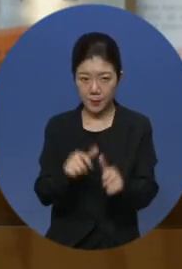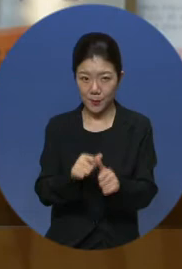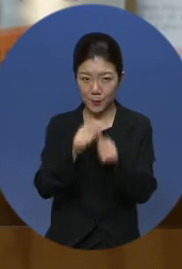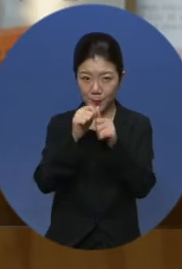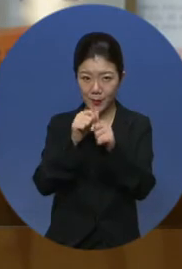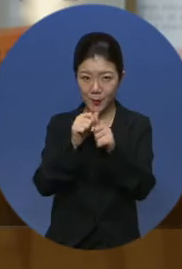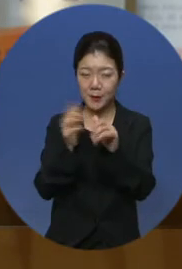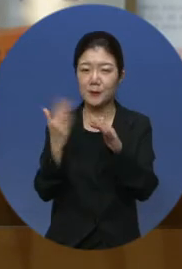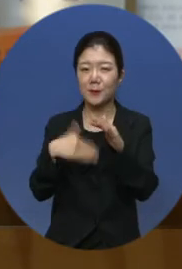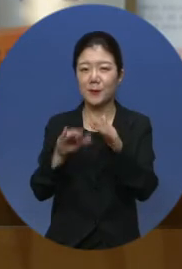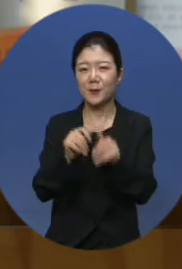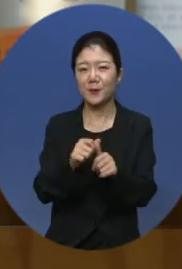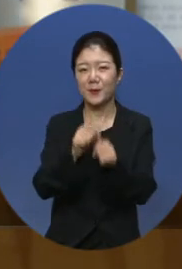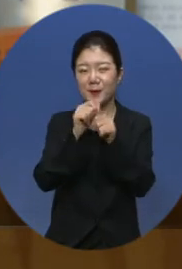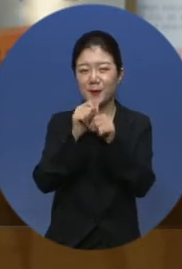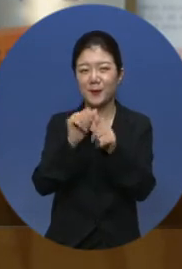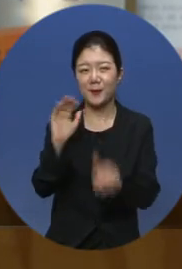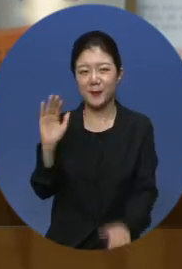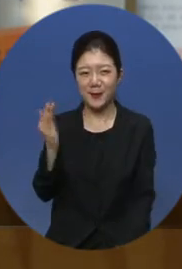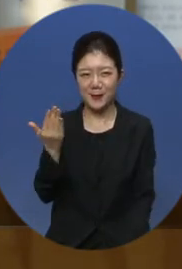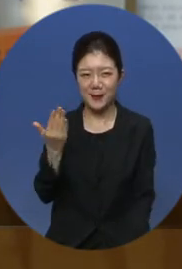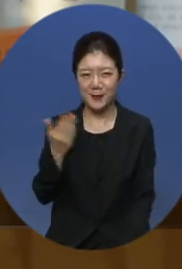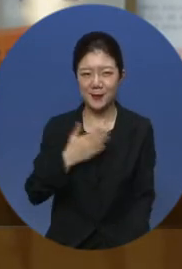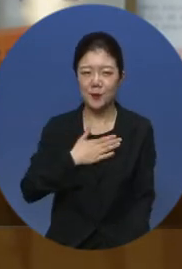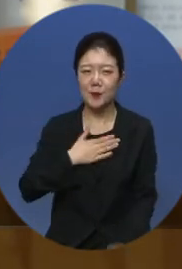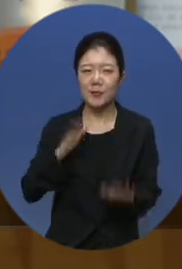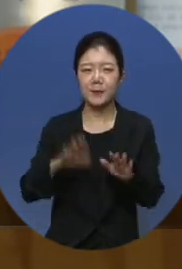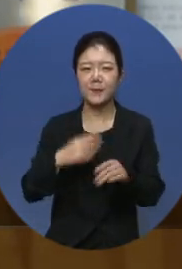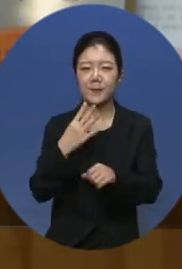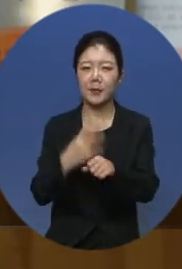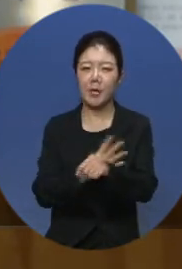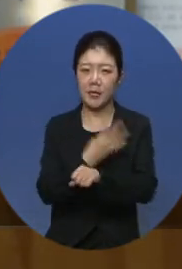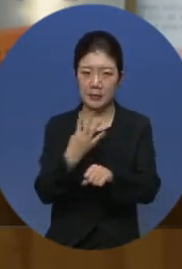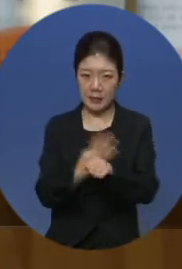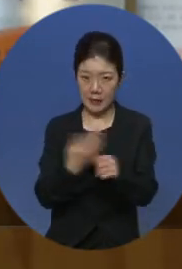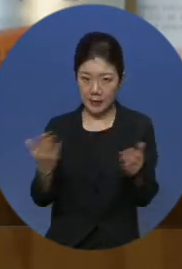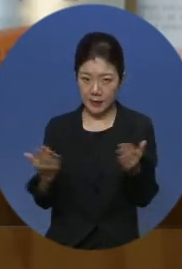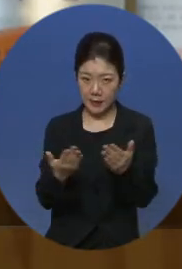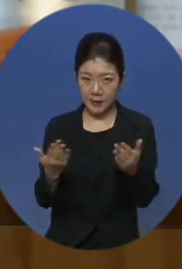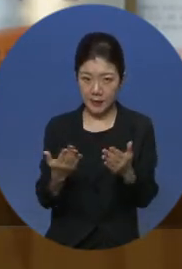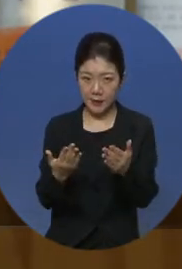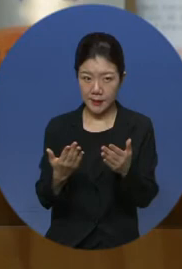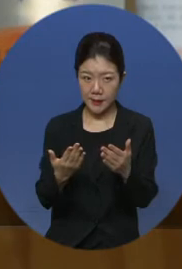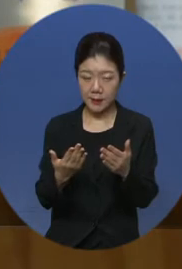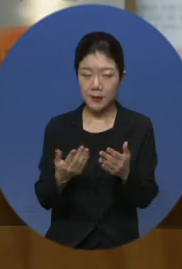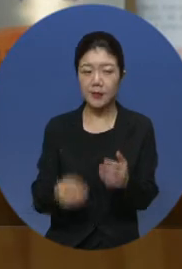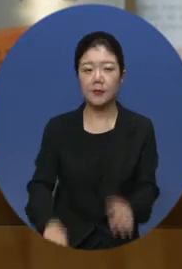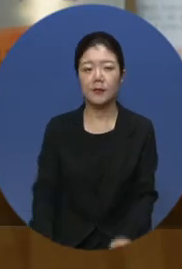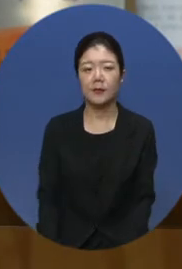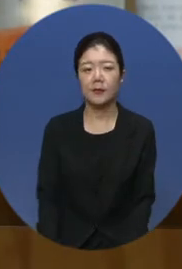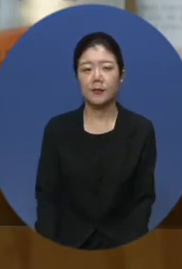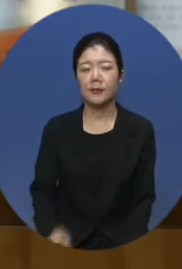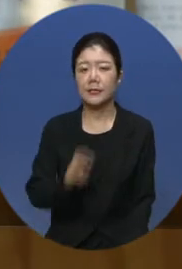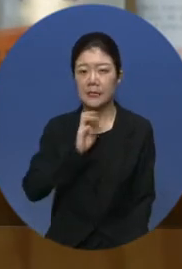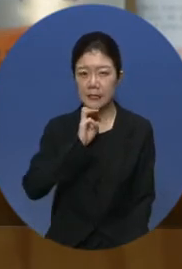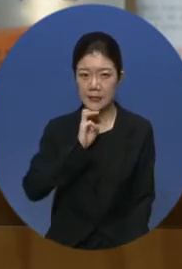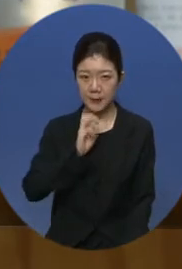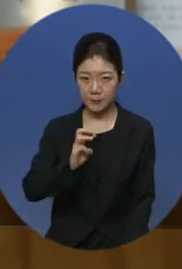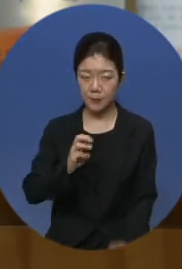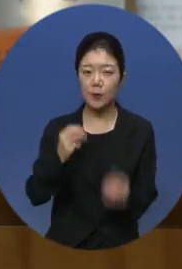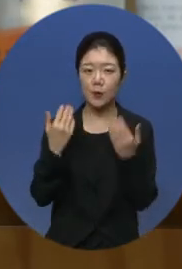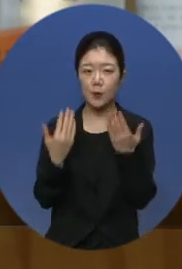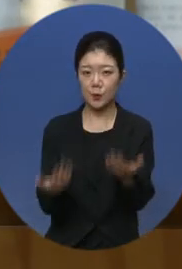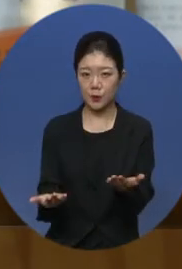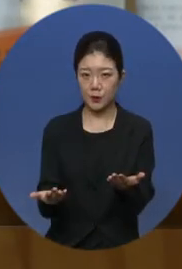되는, 정규직으로 채용되는, 저희는 현재 4시간의 근로를 하고 있습니다. 4시간을 일하고 30분을 브레이크 타임